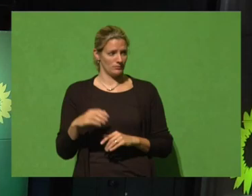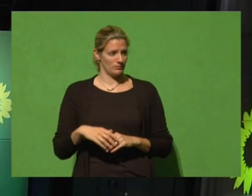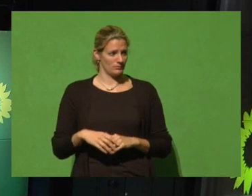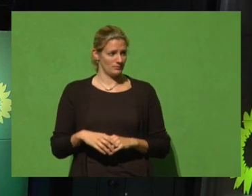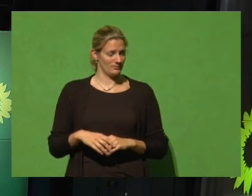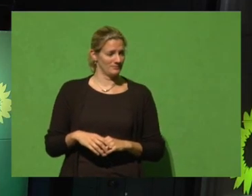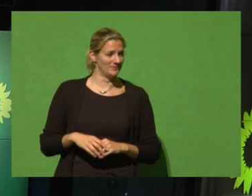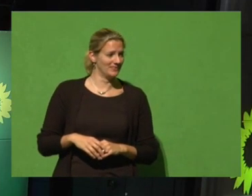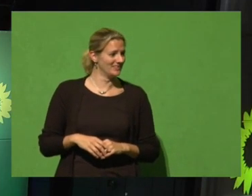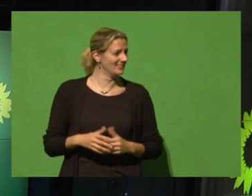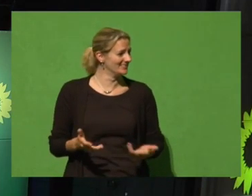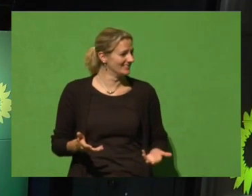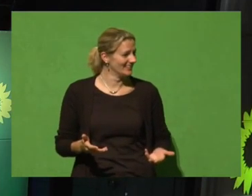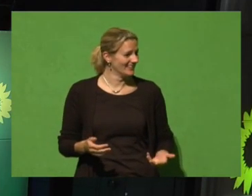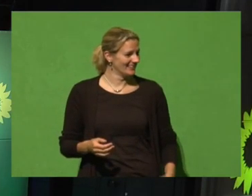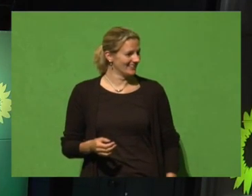Zeit.